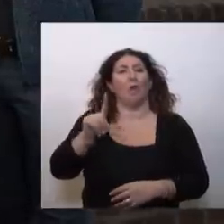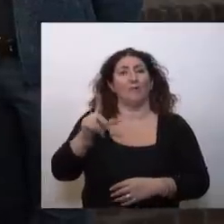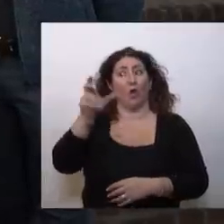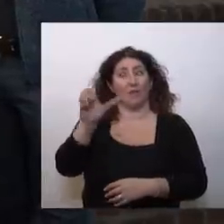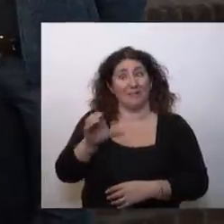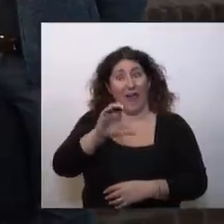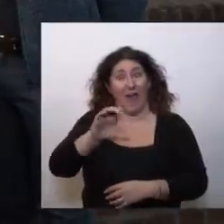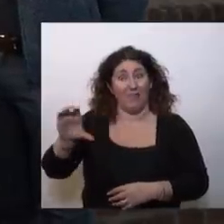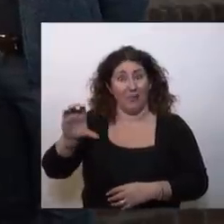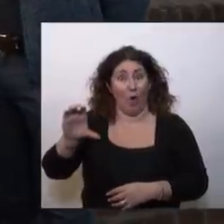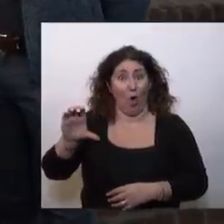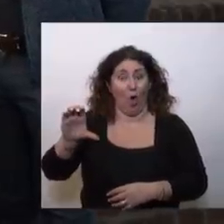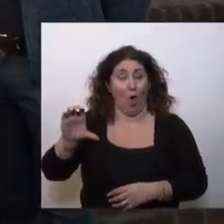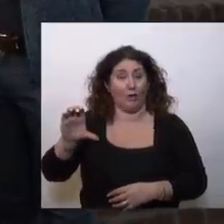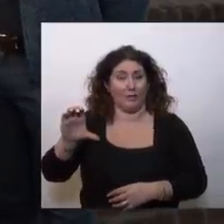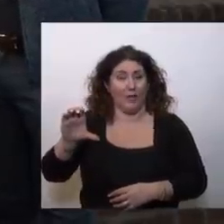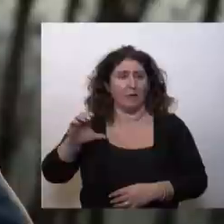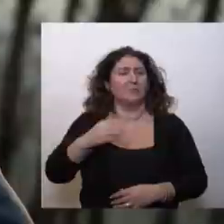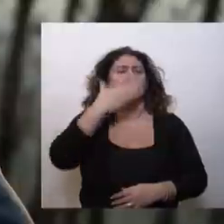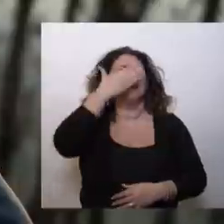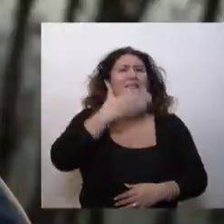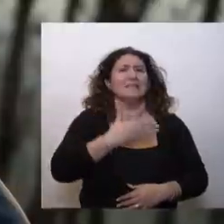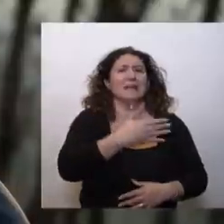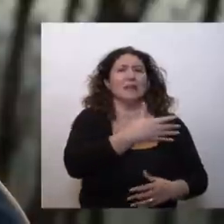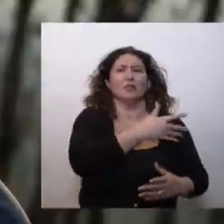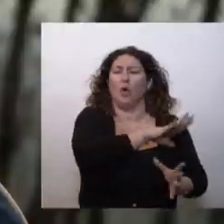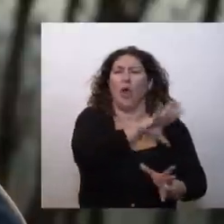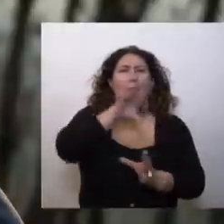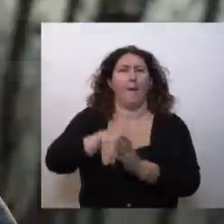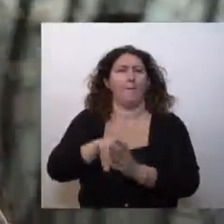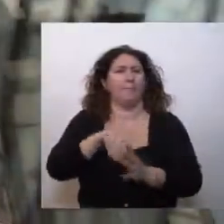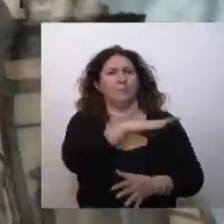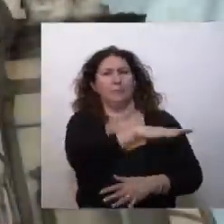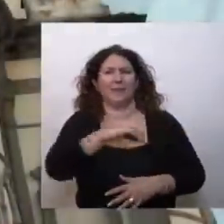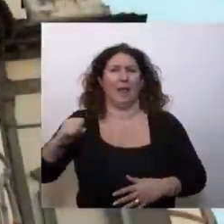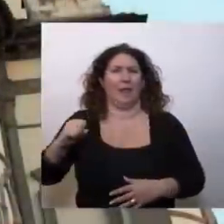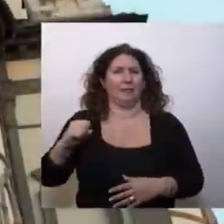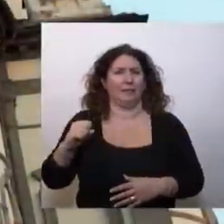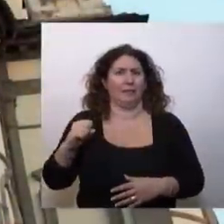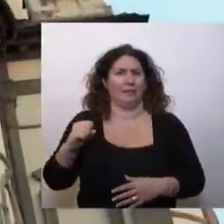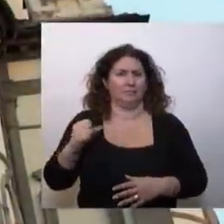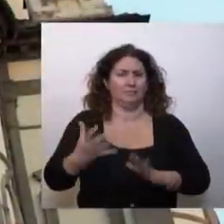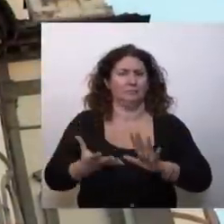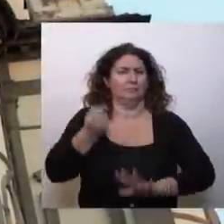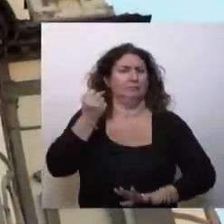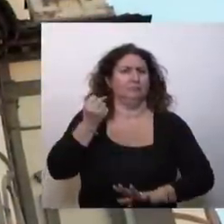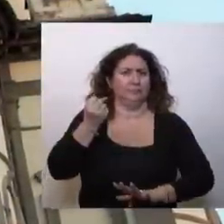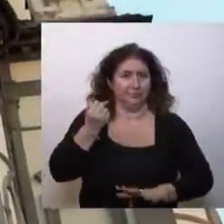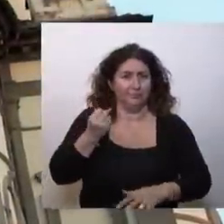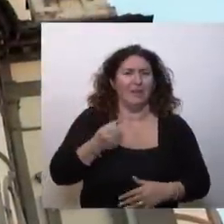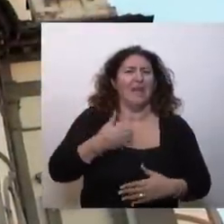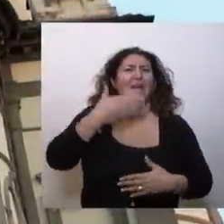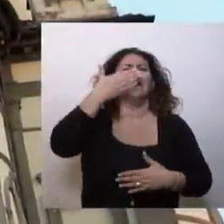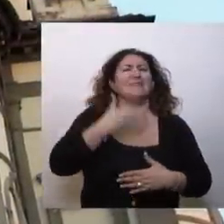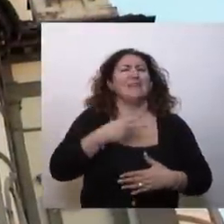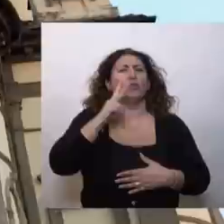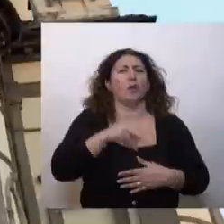in possesso della Sindone. La Sindone viene portata prima un po' in